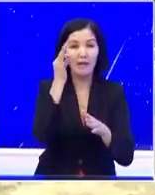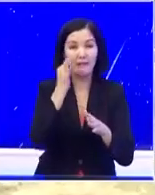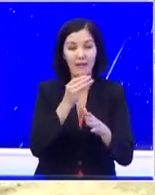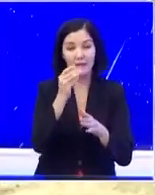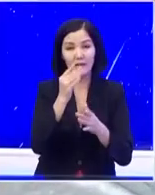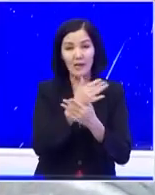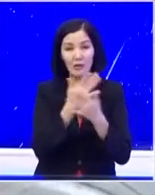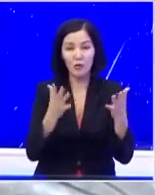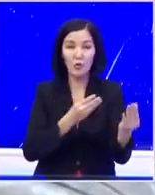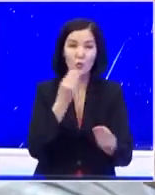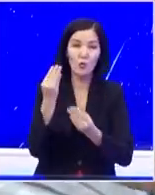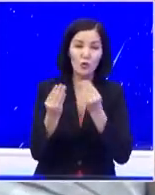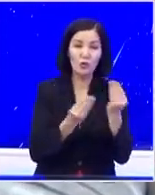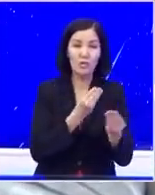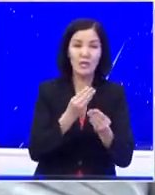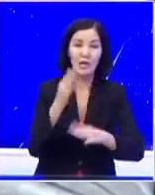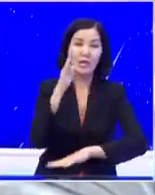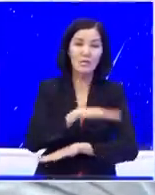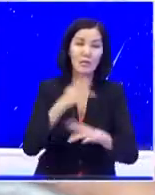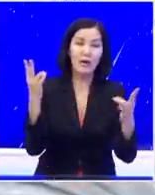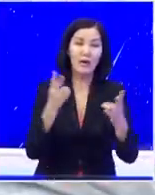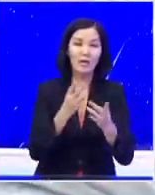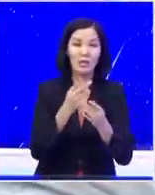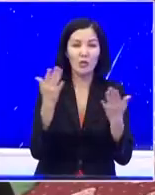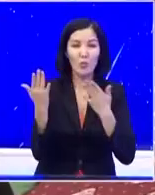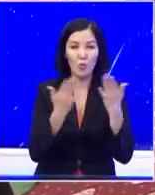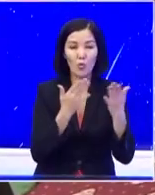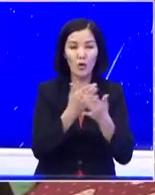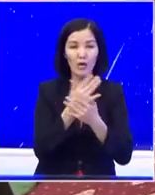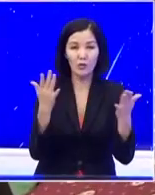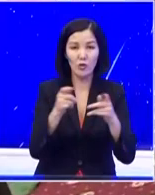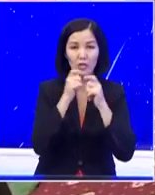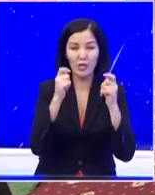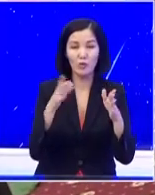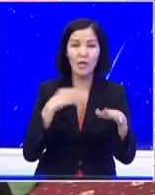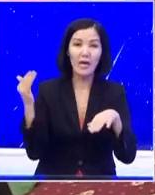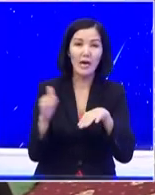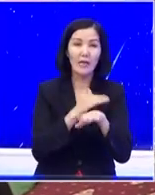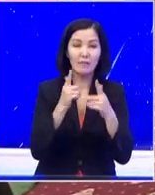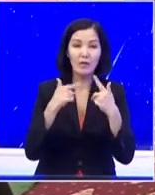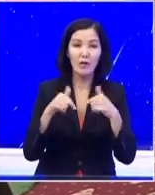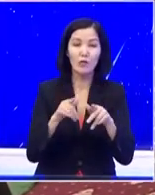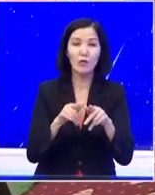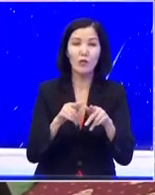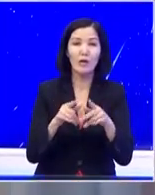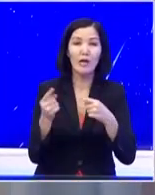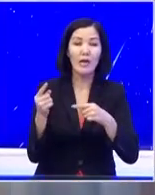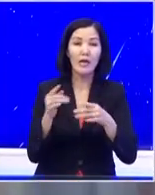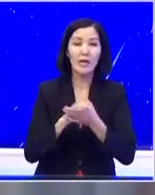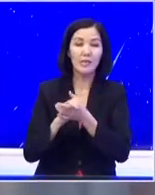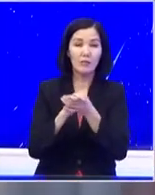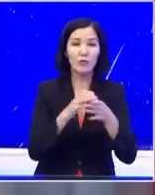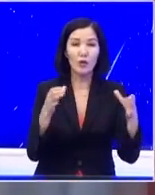бәліштер, түрлі ойыншықтар және сабаққа қажетті құрал-жабдықтар тарту етті. Қайырымдылыққа ұйытқы болғандар өңірдегі кәсіподақ ұйымдары